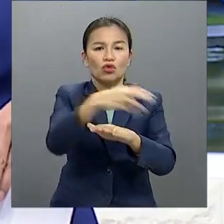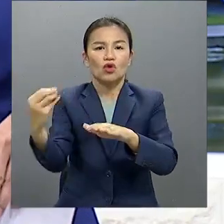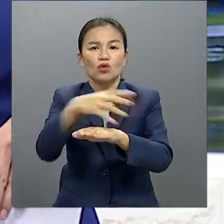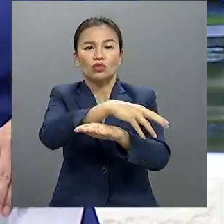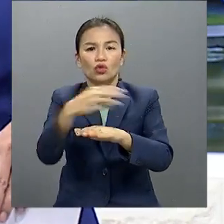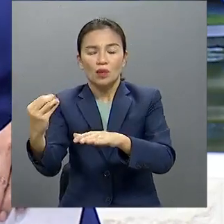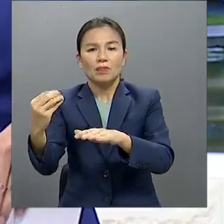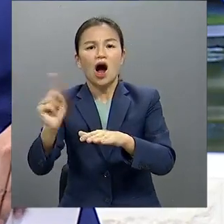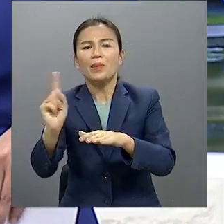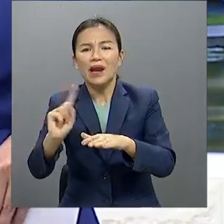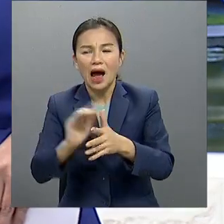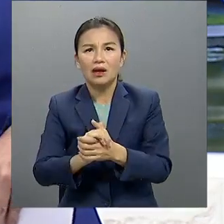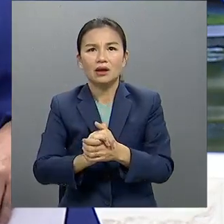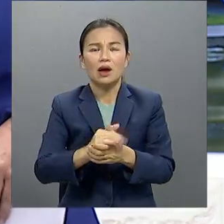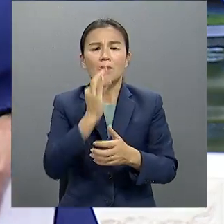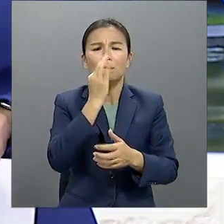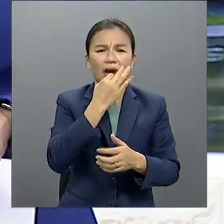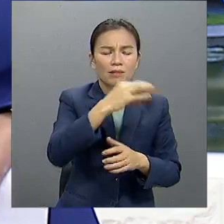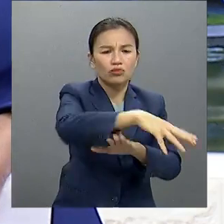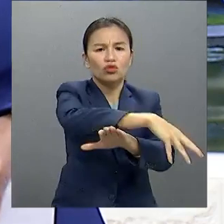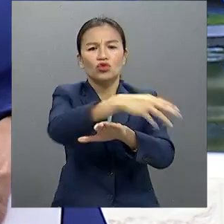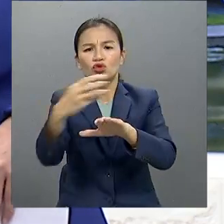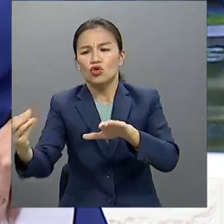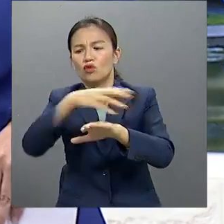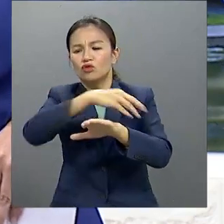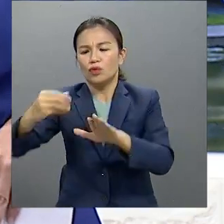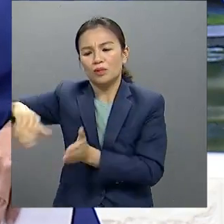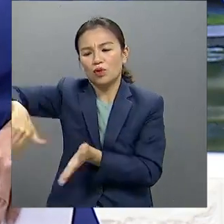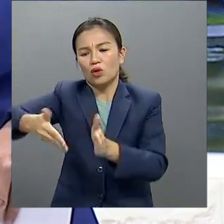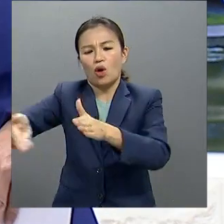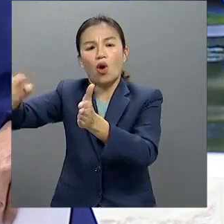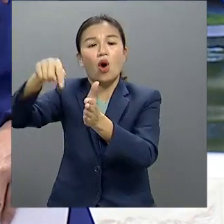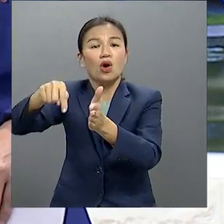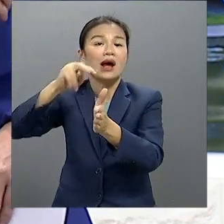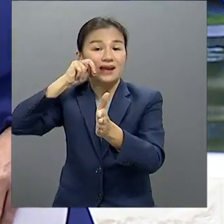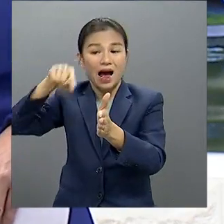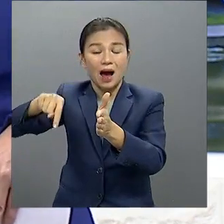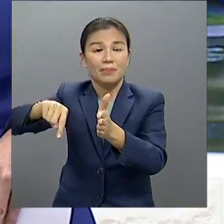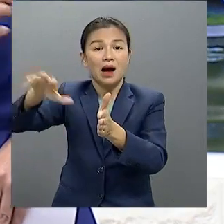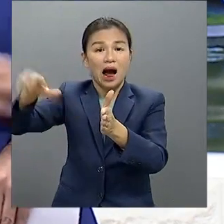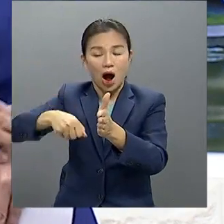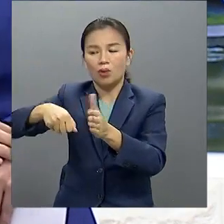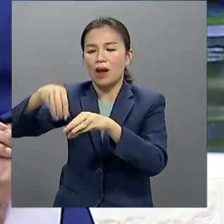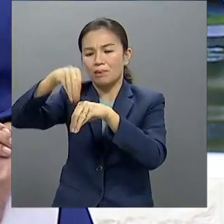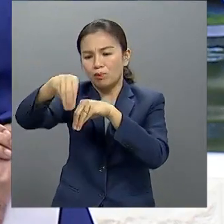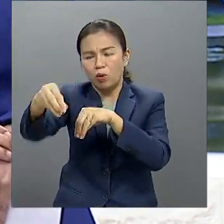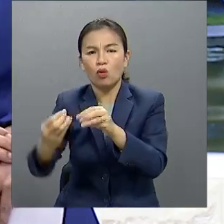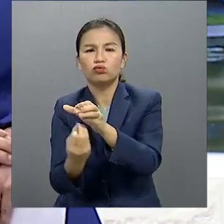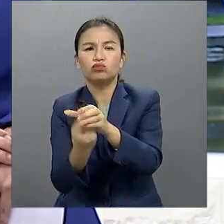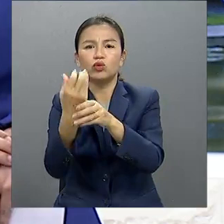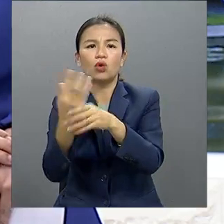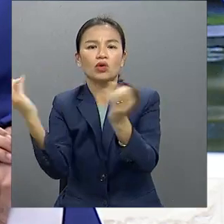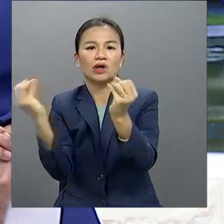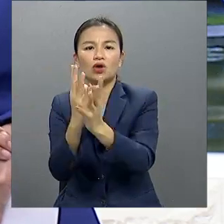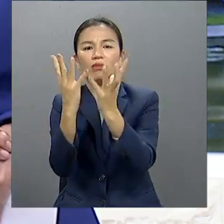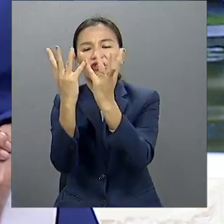ออกลงสู่คลองสาธารณะค่ะทำให้เกษตรกรที่เอาน้ำไปรดผลผลิตทางการเกษตรนี่เสียหายกันเป็นแถวถึง